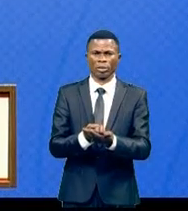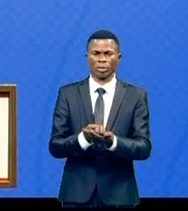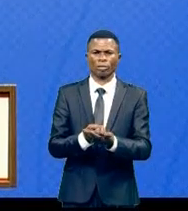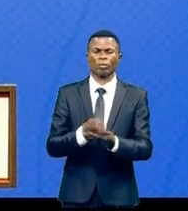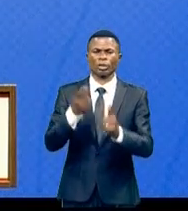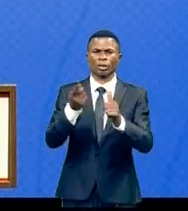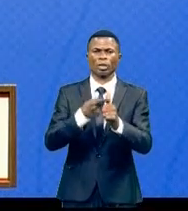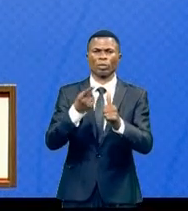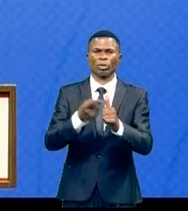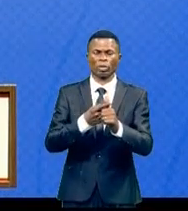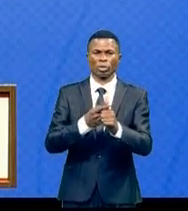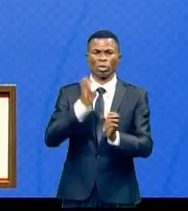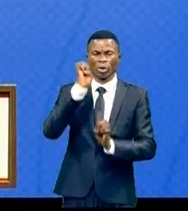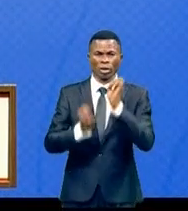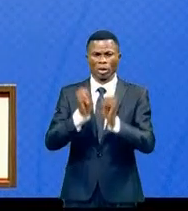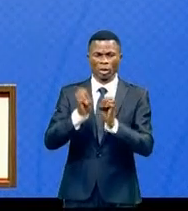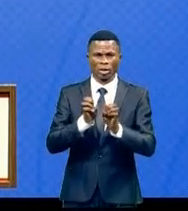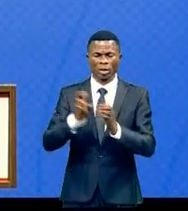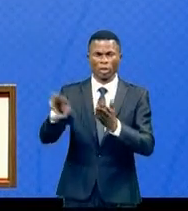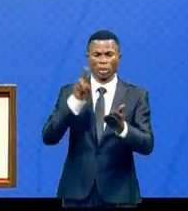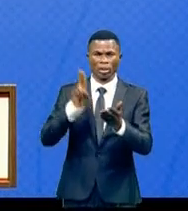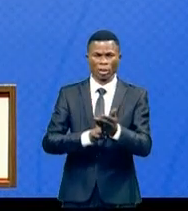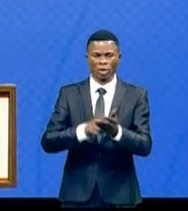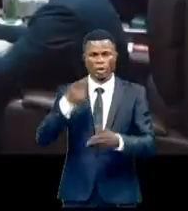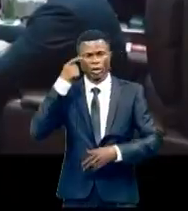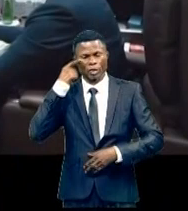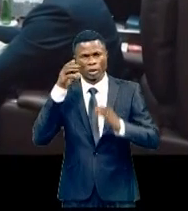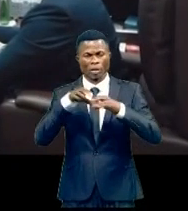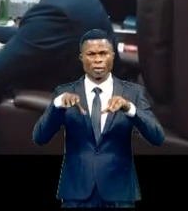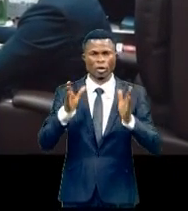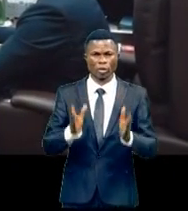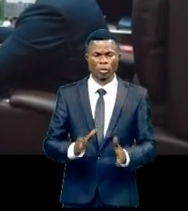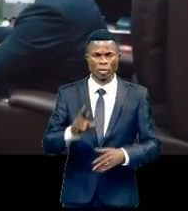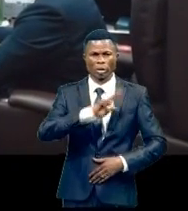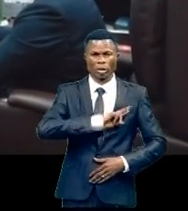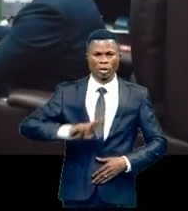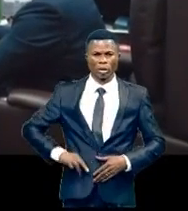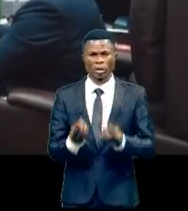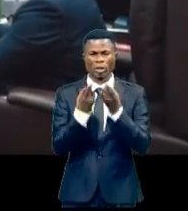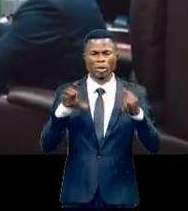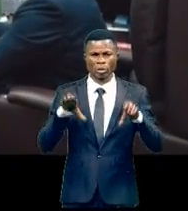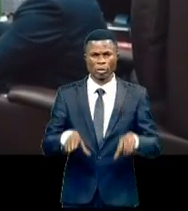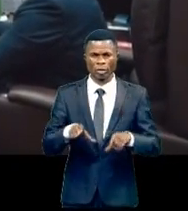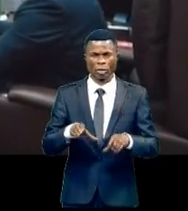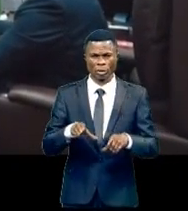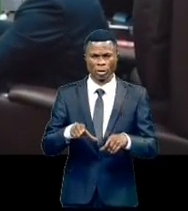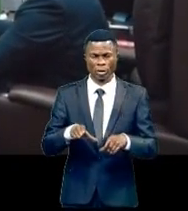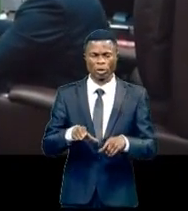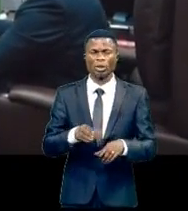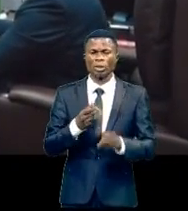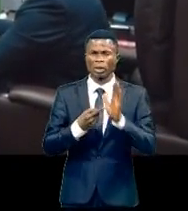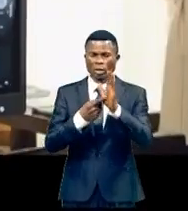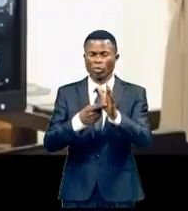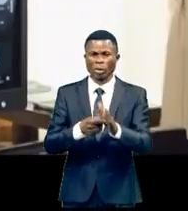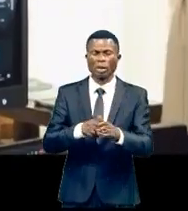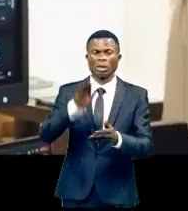1. Évaluation du contrat sino-congolais. La République démocratique du Congo accuse un important déficit